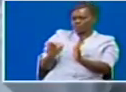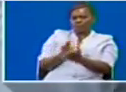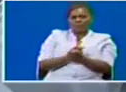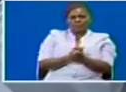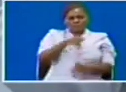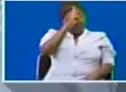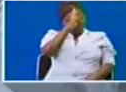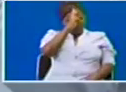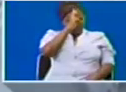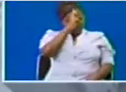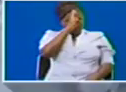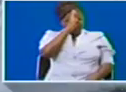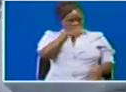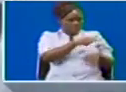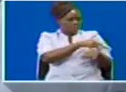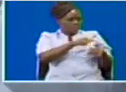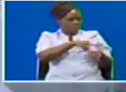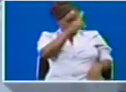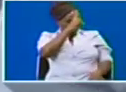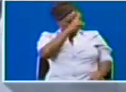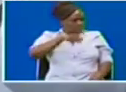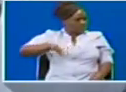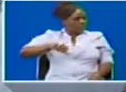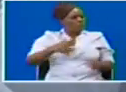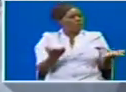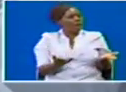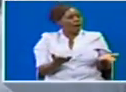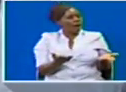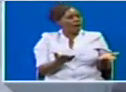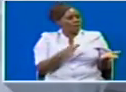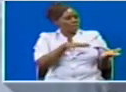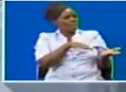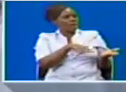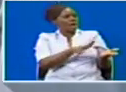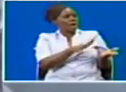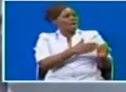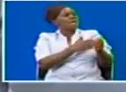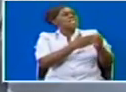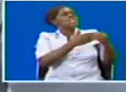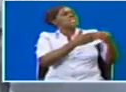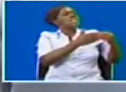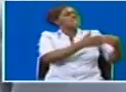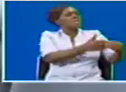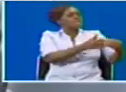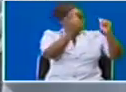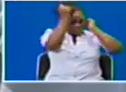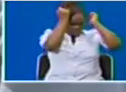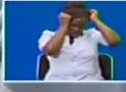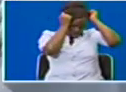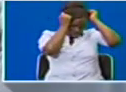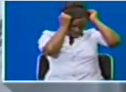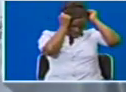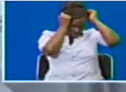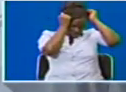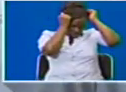akiba wale wanaitwa National Police Reservist itakuwa wapi? Hao wataweza kuwaelekeza wao katika nyendo ama katika